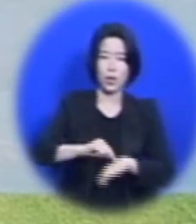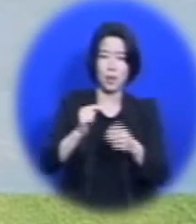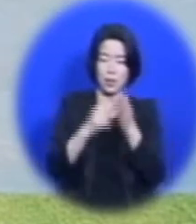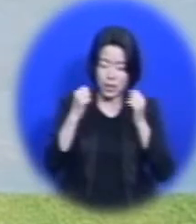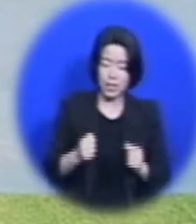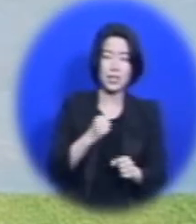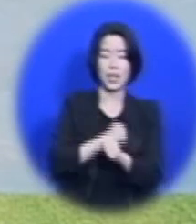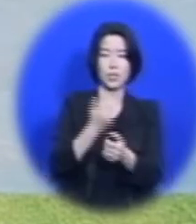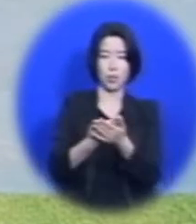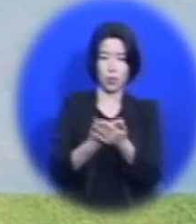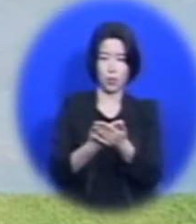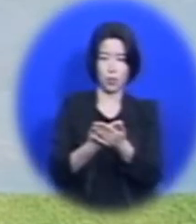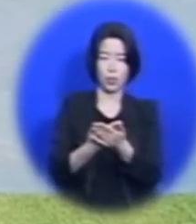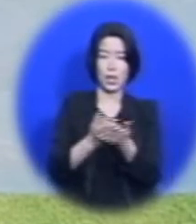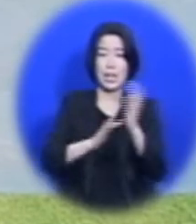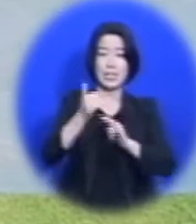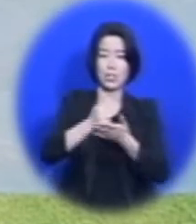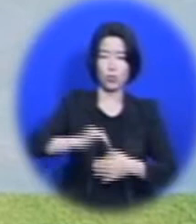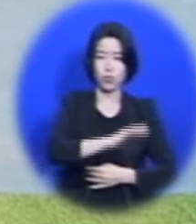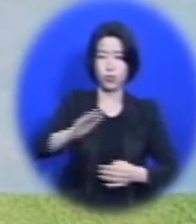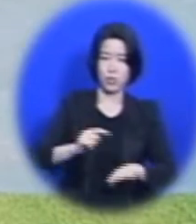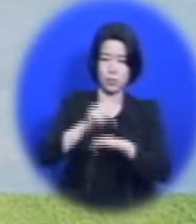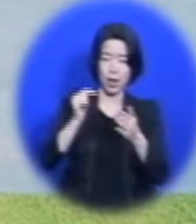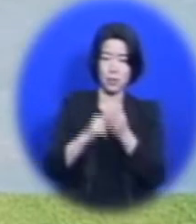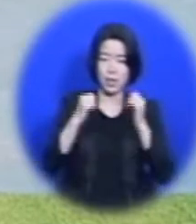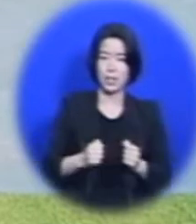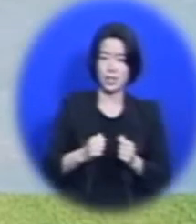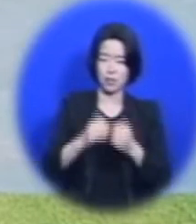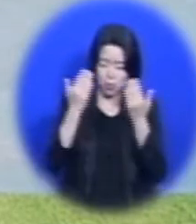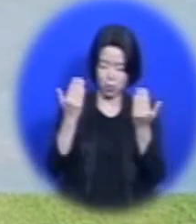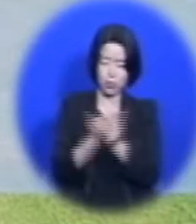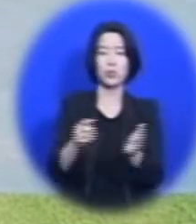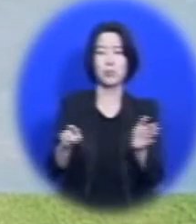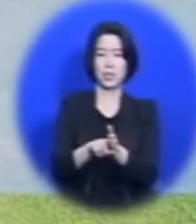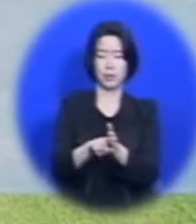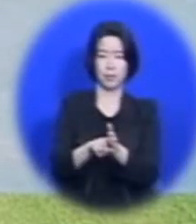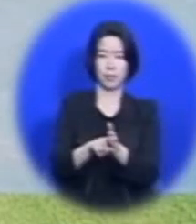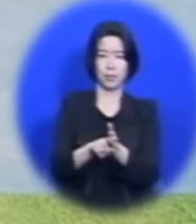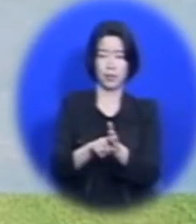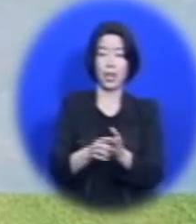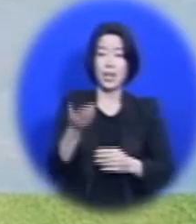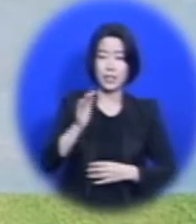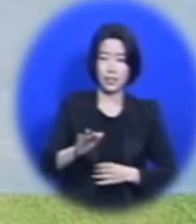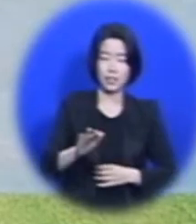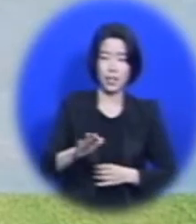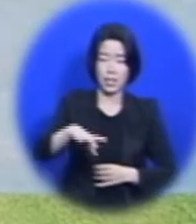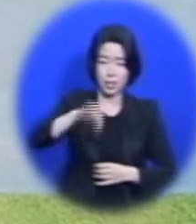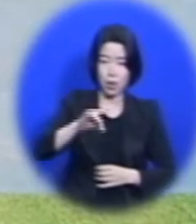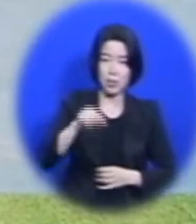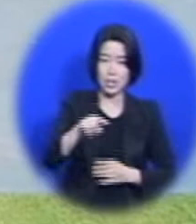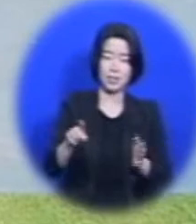계시게 하시옵고 예수님이 우리 마음에 계신 것은 전적으로 믿음이란 말입니다. 그런데 처음에는